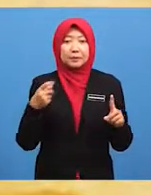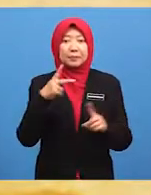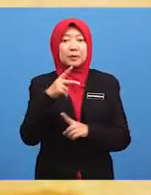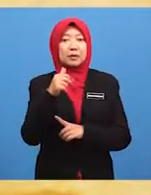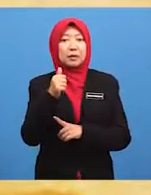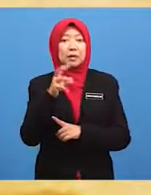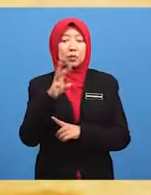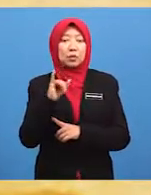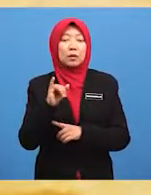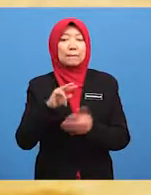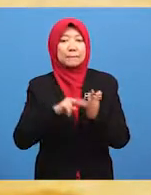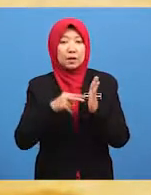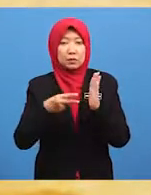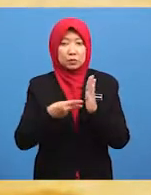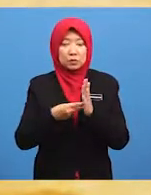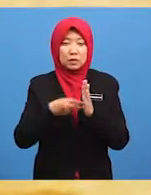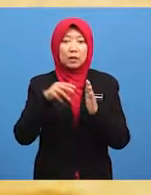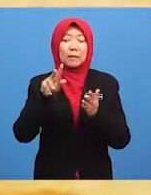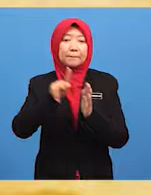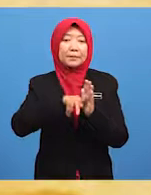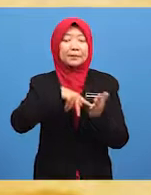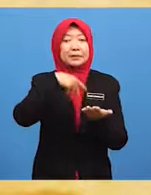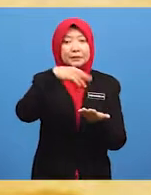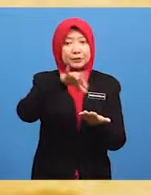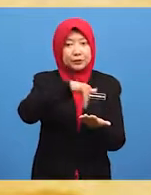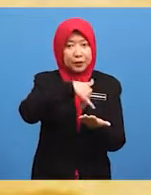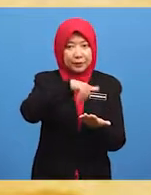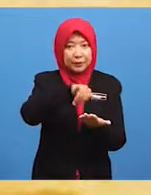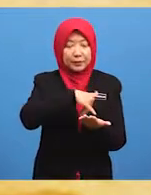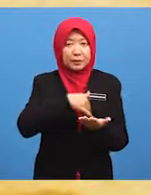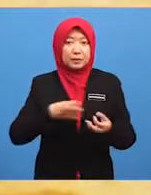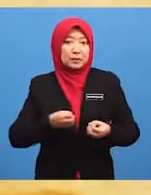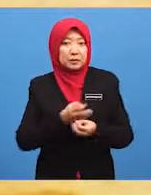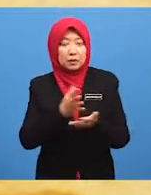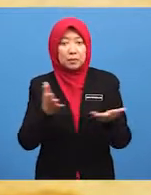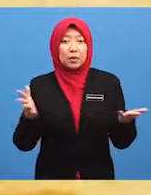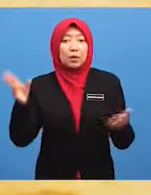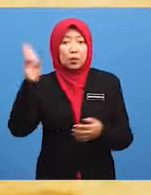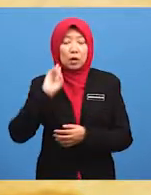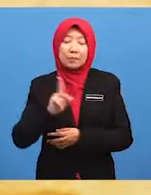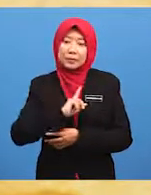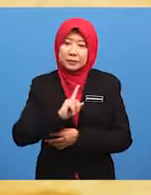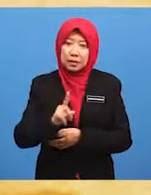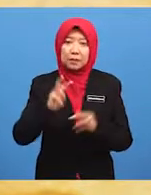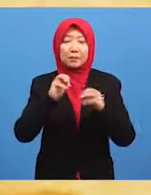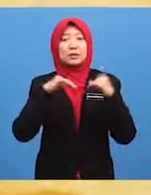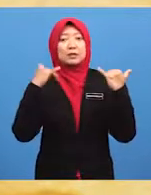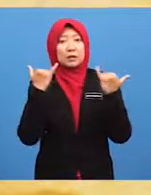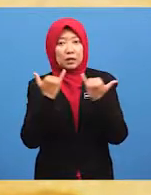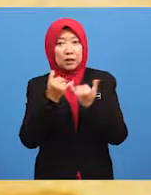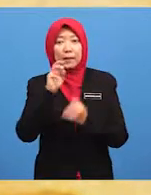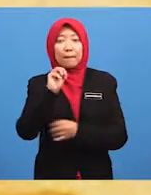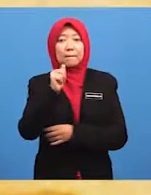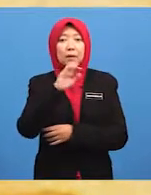bahasa Sanskrit yang bermaksud penyair. Selepas tersebarnya agama Islam, masyarakat kerajaan Majapahit